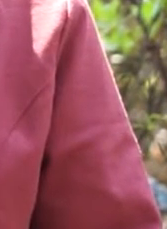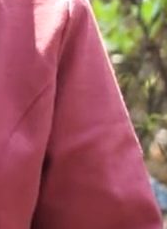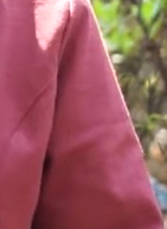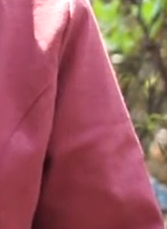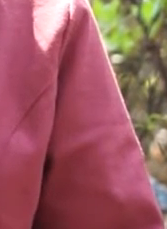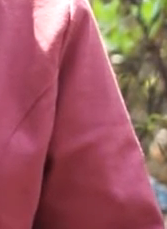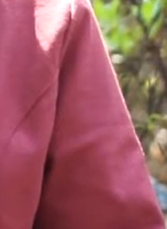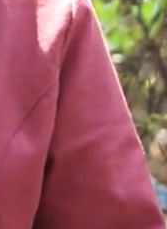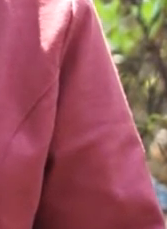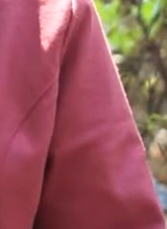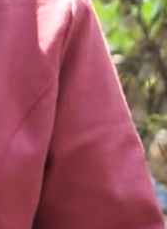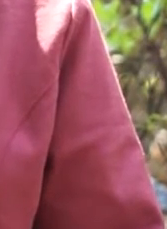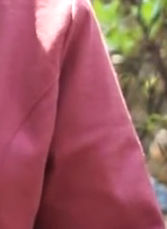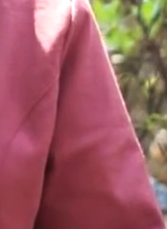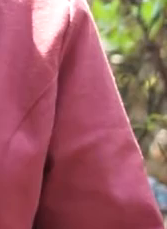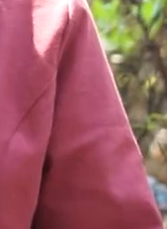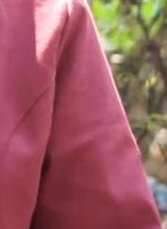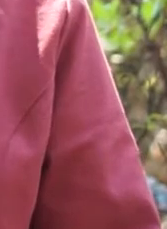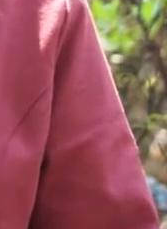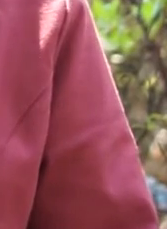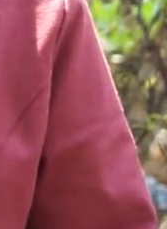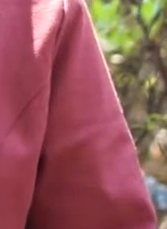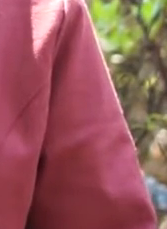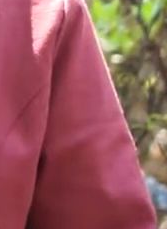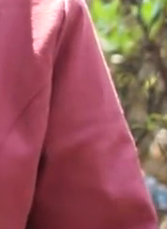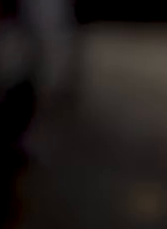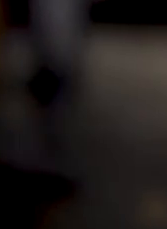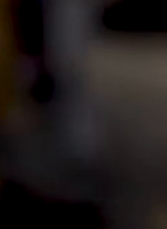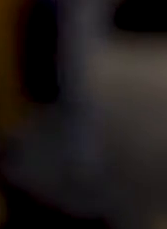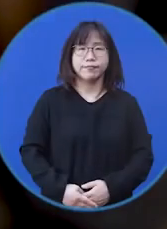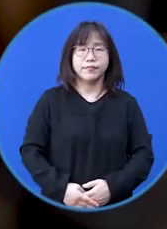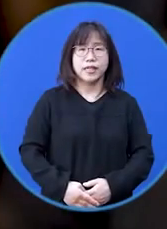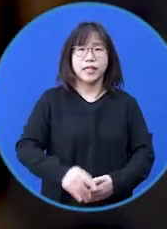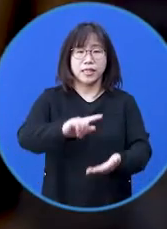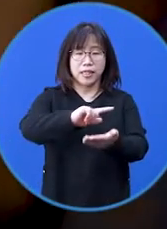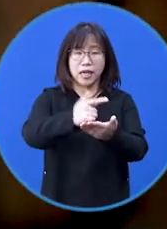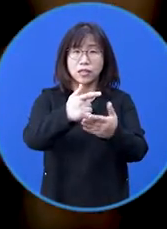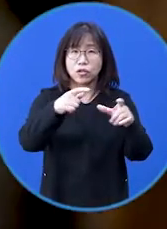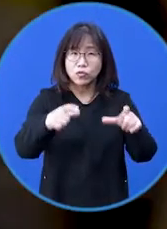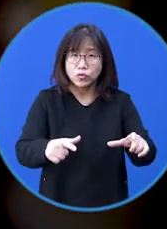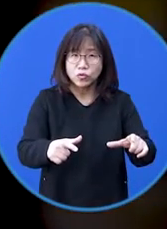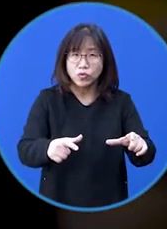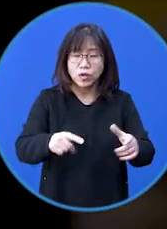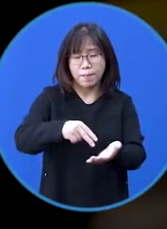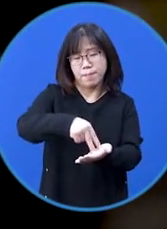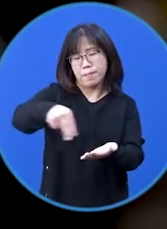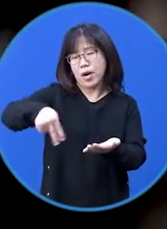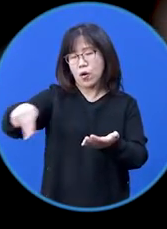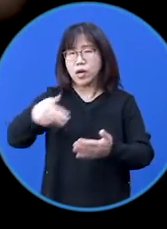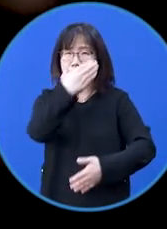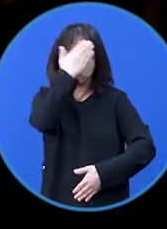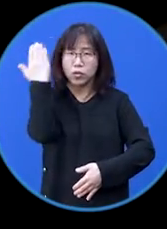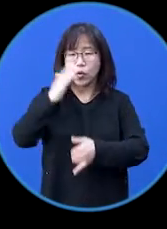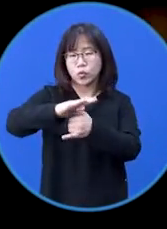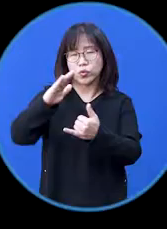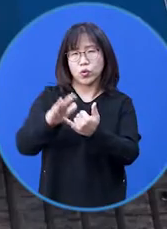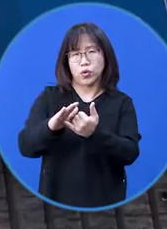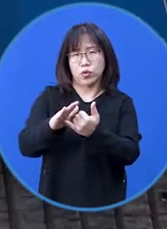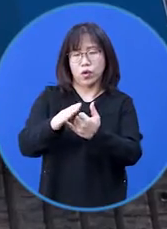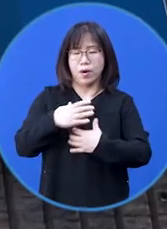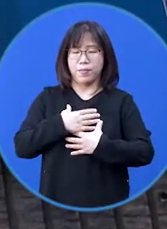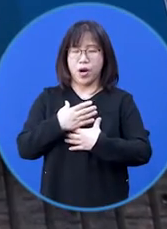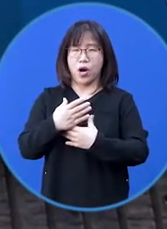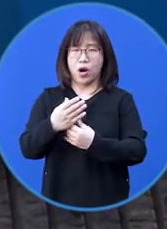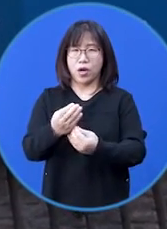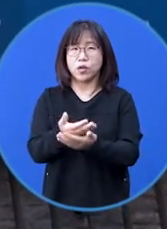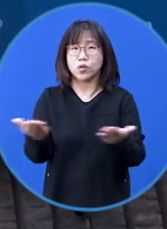청소년 일시보호소 드림하우스를 운영합니다. 강서구는 방황하는 청소년들에게 정서적 안식처를